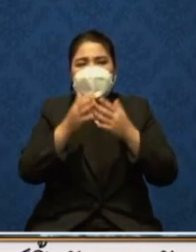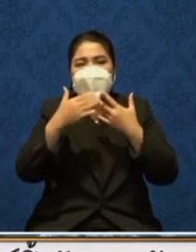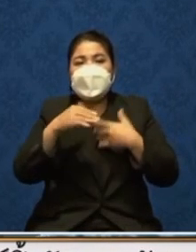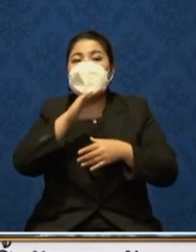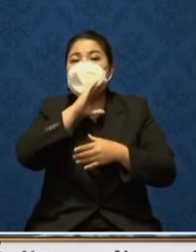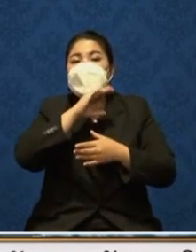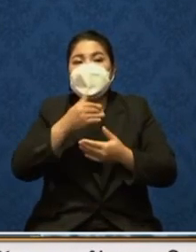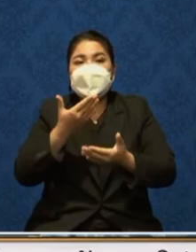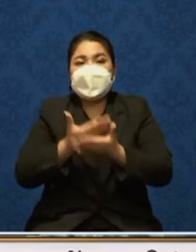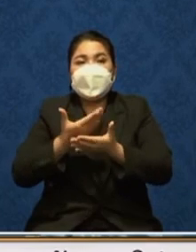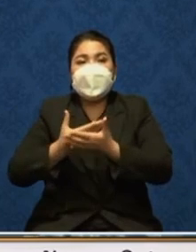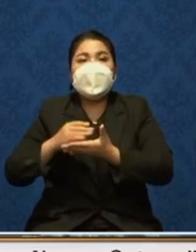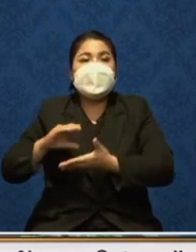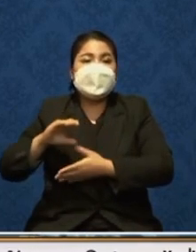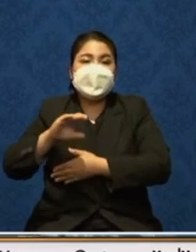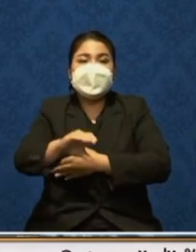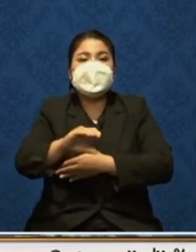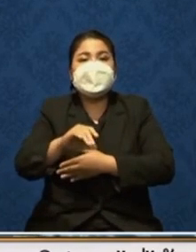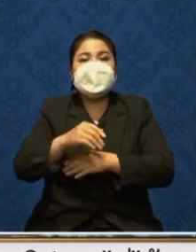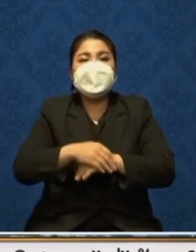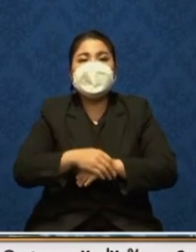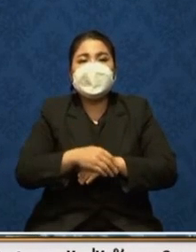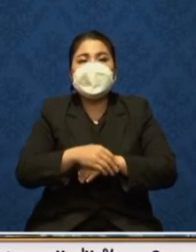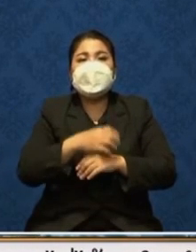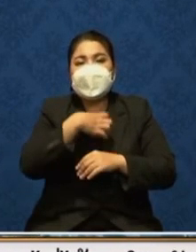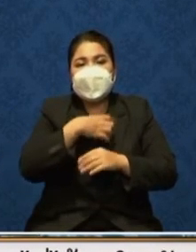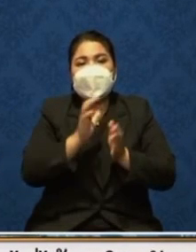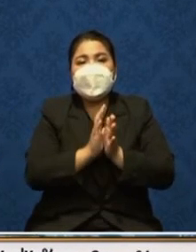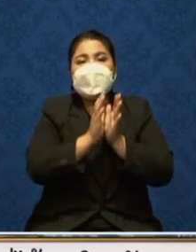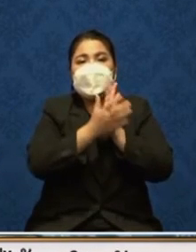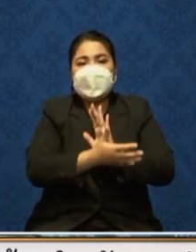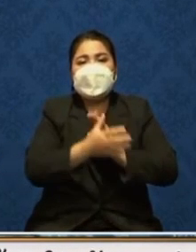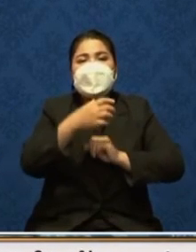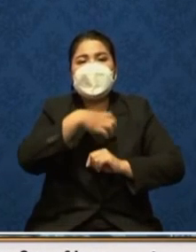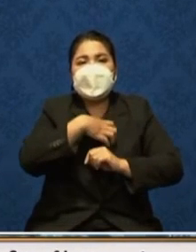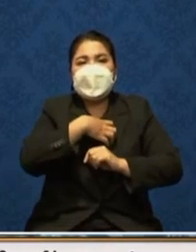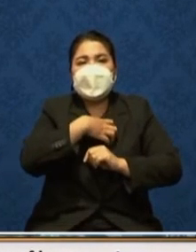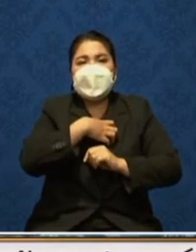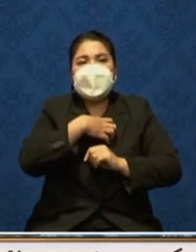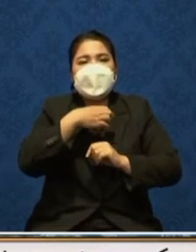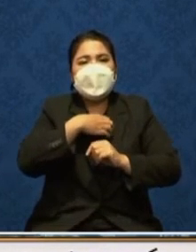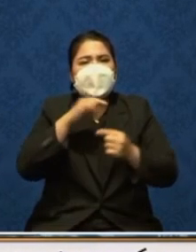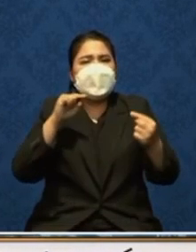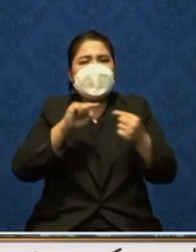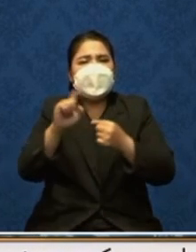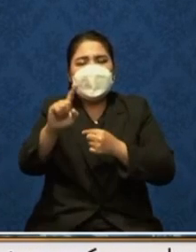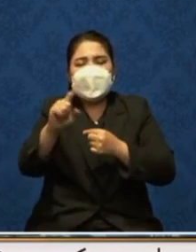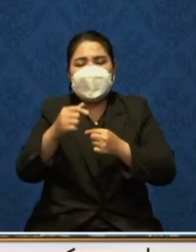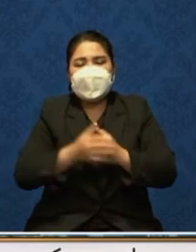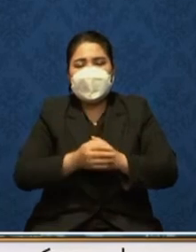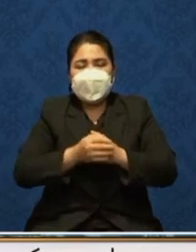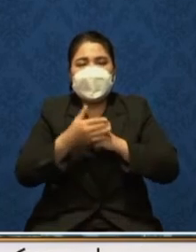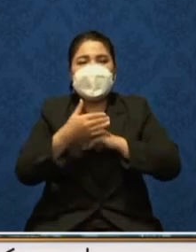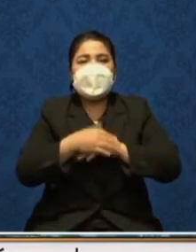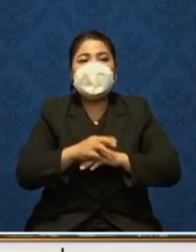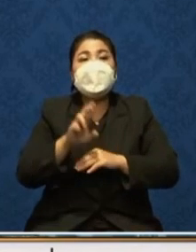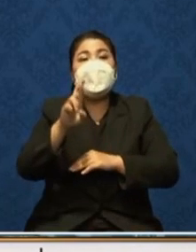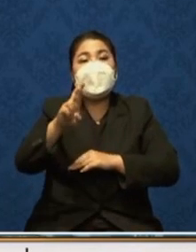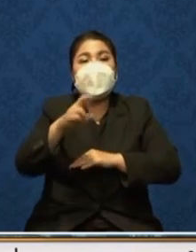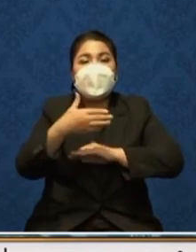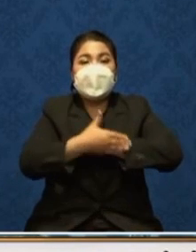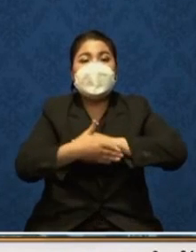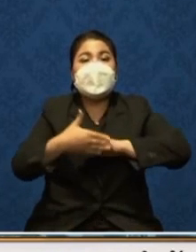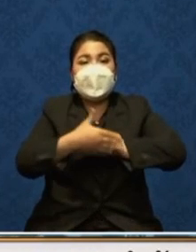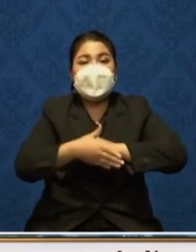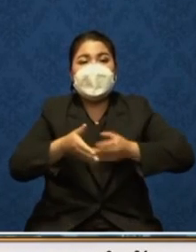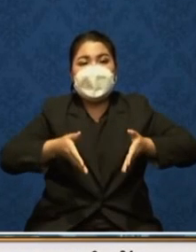ดชีฟต์จะแ้นทางรางก่อนสิ่ทจะทำก็ค